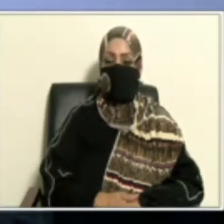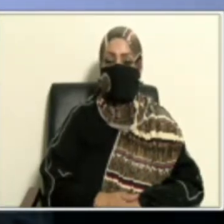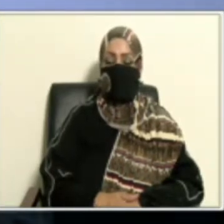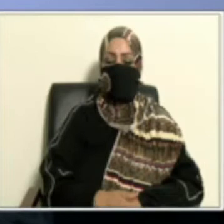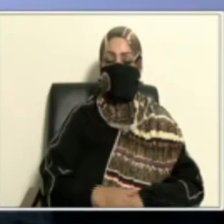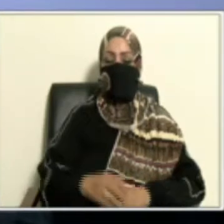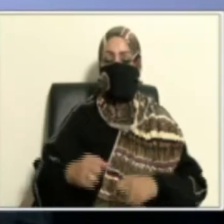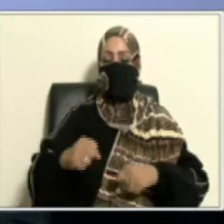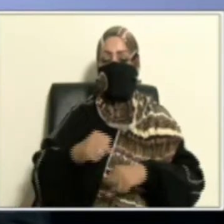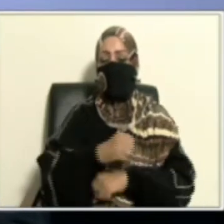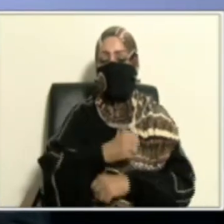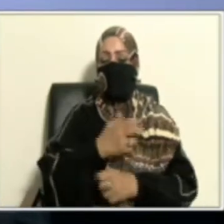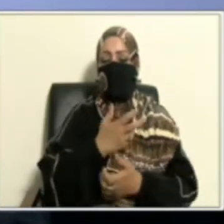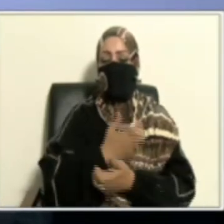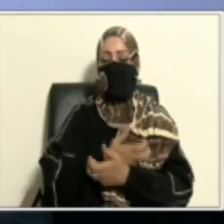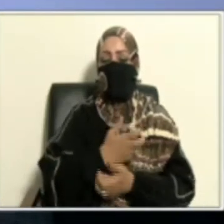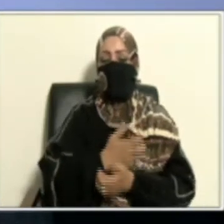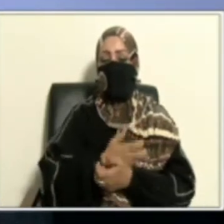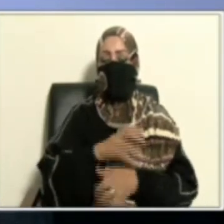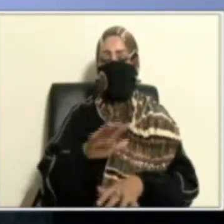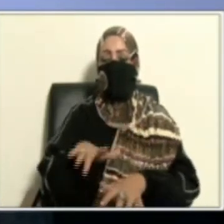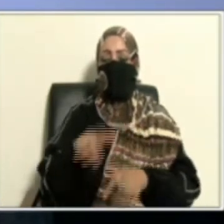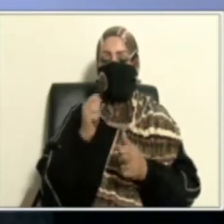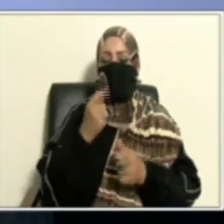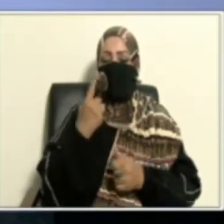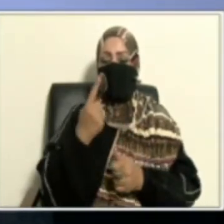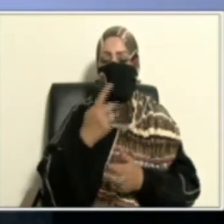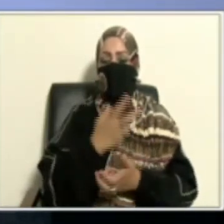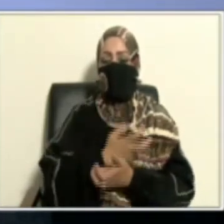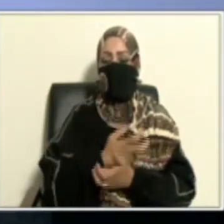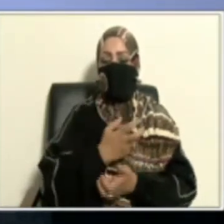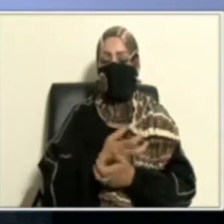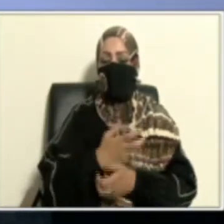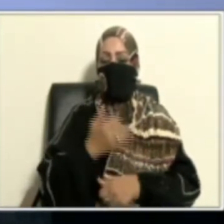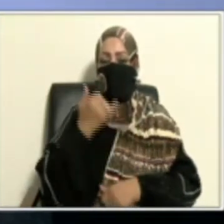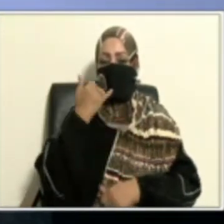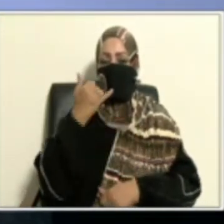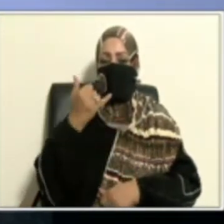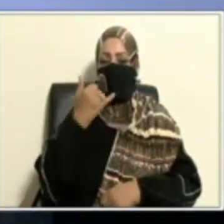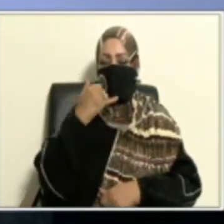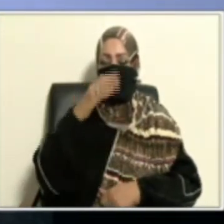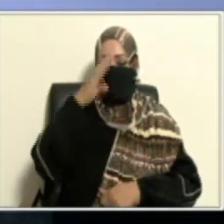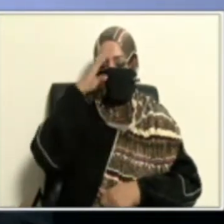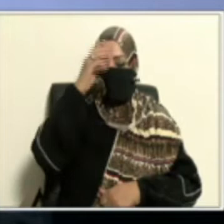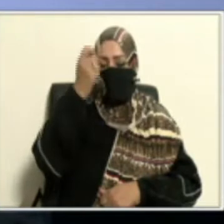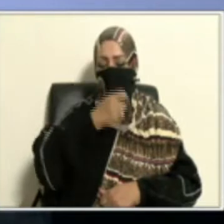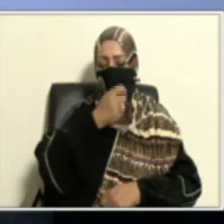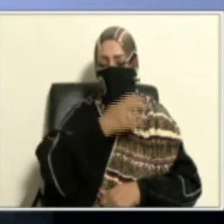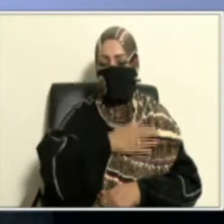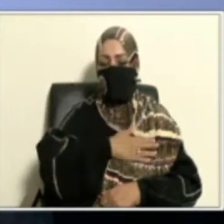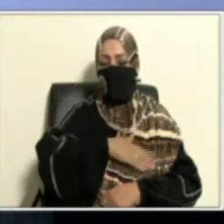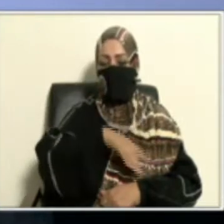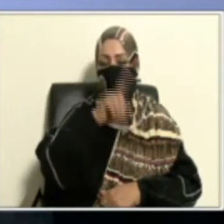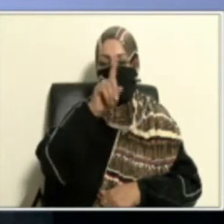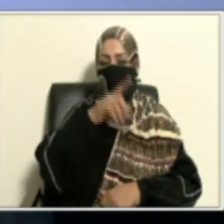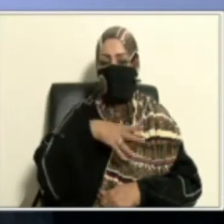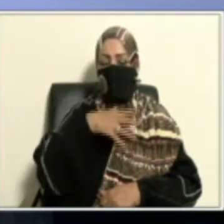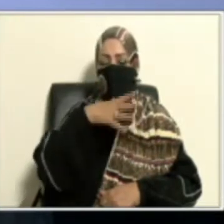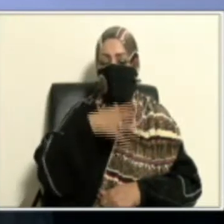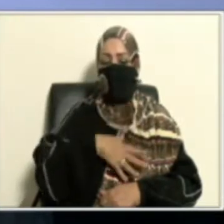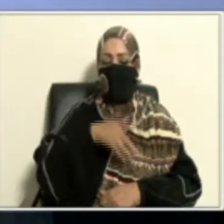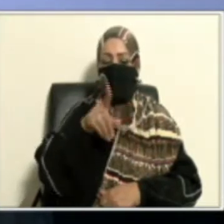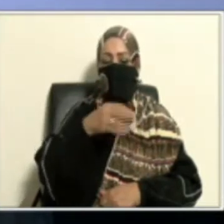عليكم السلام شيخ، لاباس عليك. ايوه اخ احمد. الشيخ انا كنت اصلي في الرواتب